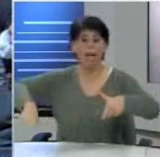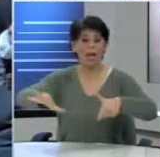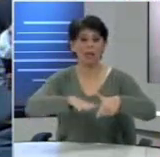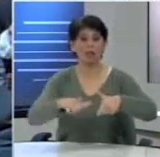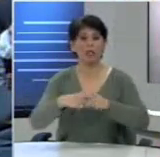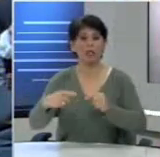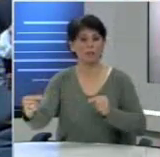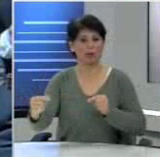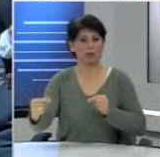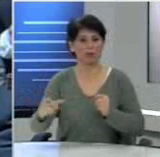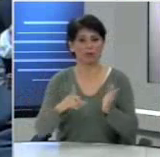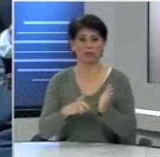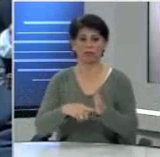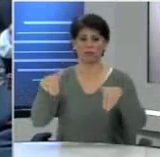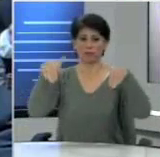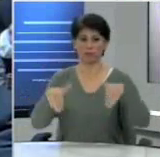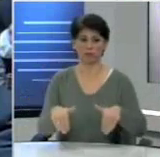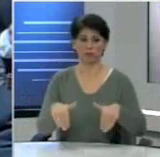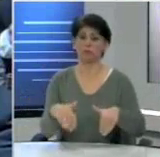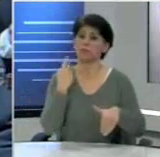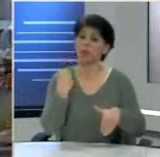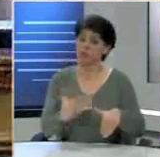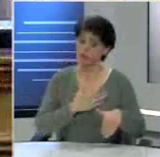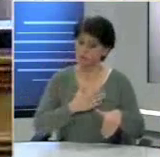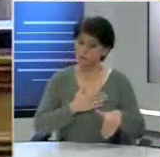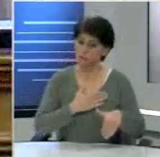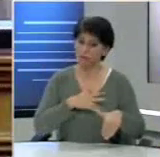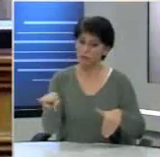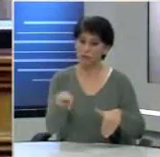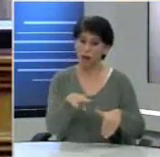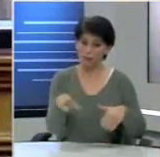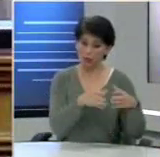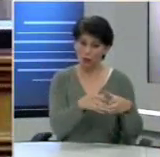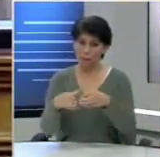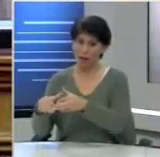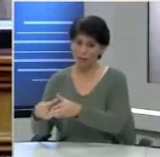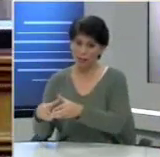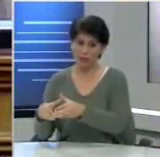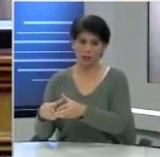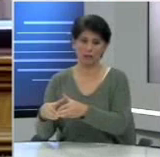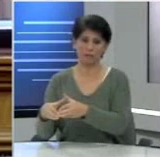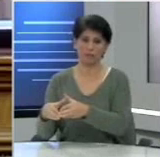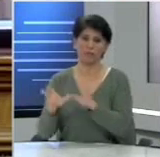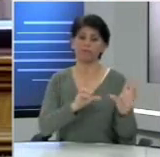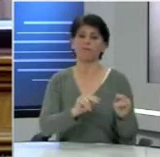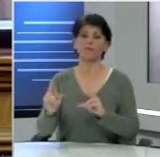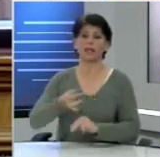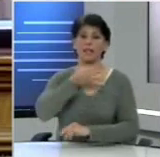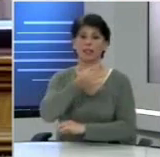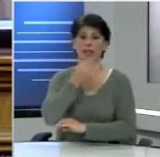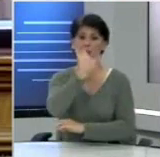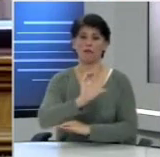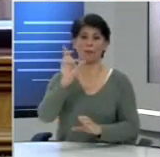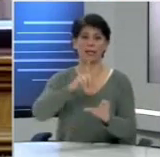τηρηθεί με καλή θέληση και από τις δύο πλευρές η κοινή δήλωση Ευρωπαϊκής